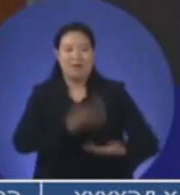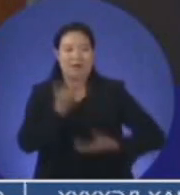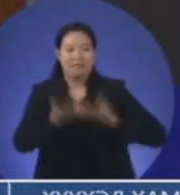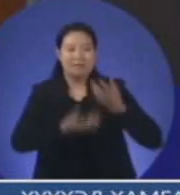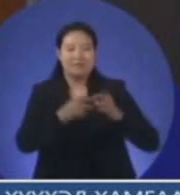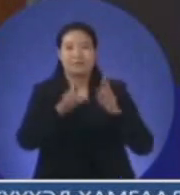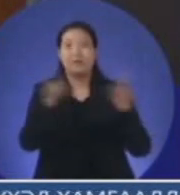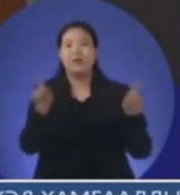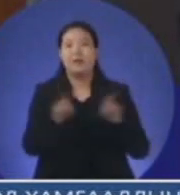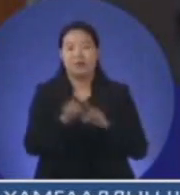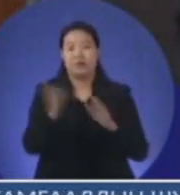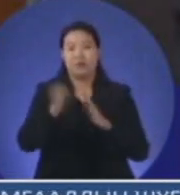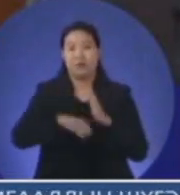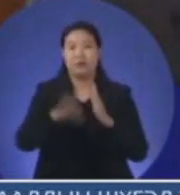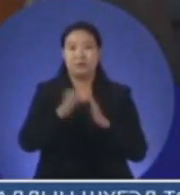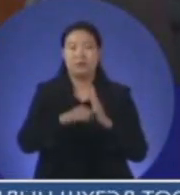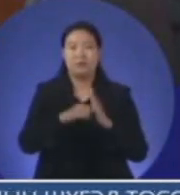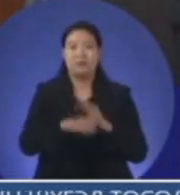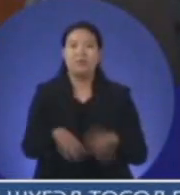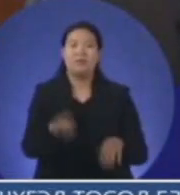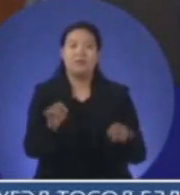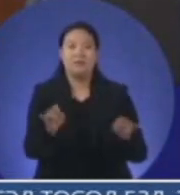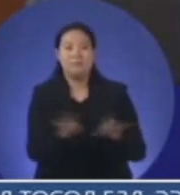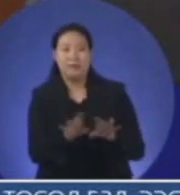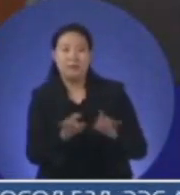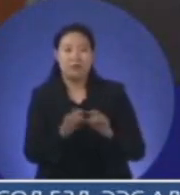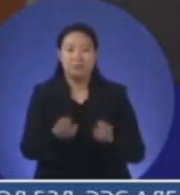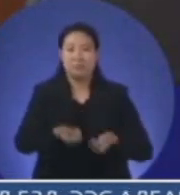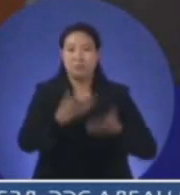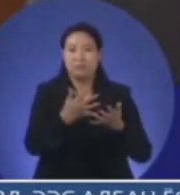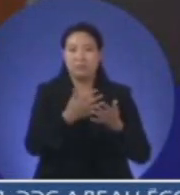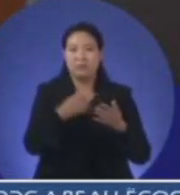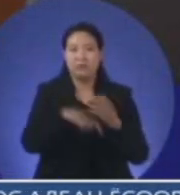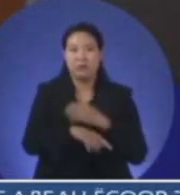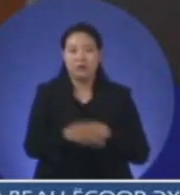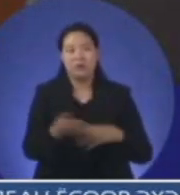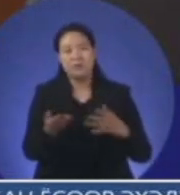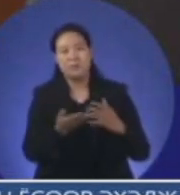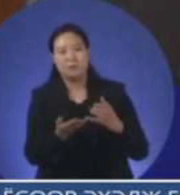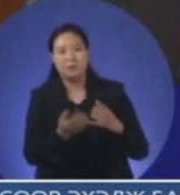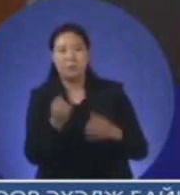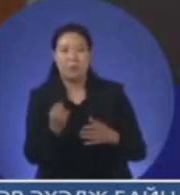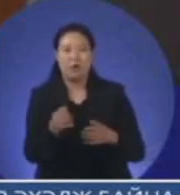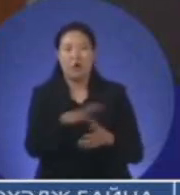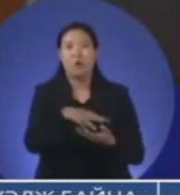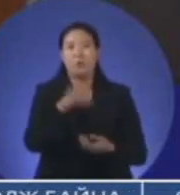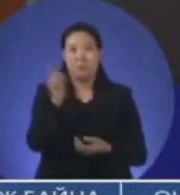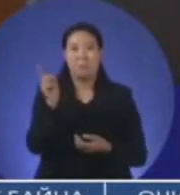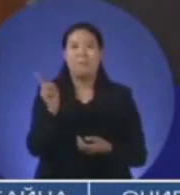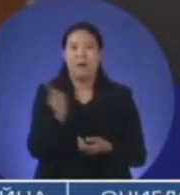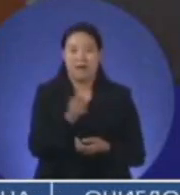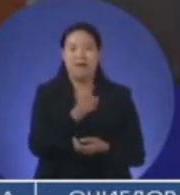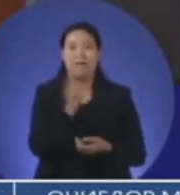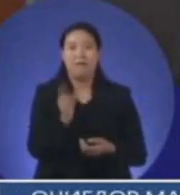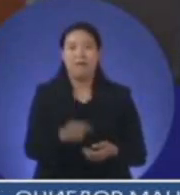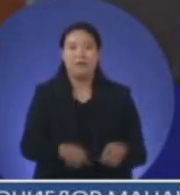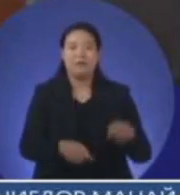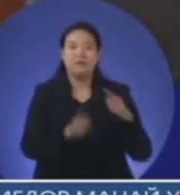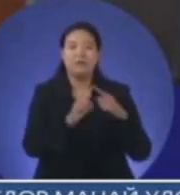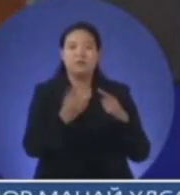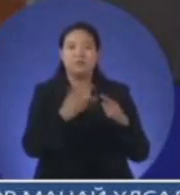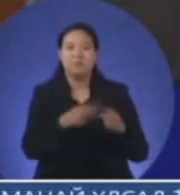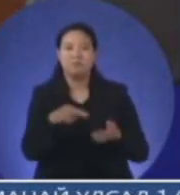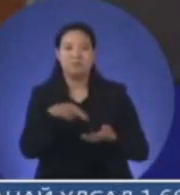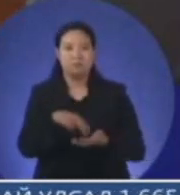хэлдэг. Загтал одоо янз янзын юм болоход бид дотор тааруухан дотор нь ч манай оюутнууд явдаг. Тэгэхээр одоо бид бүхэн бол нэгдүгээр төлөвшүүлэх